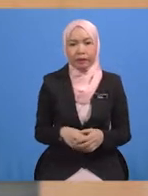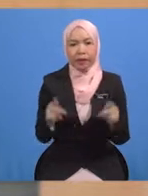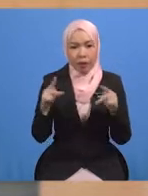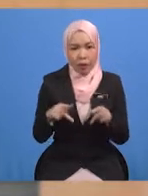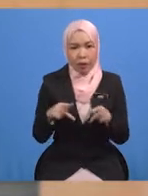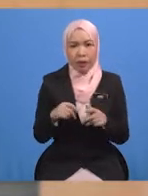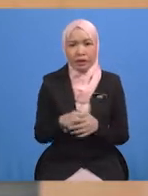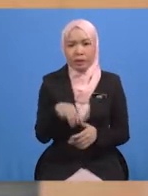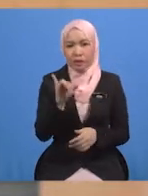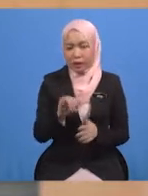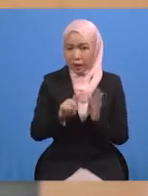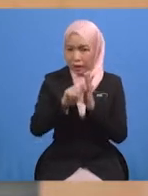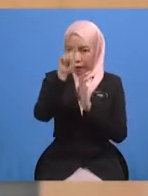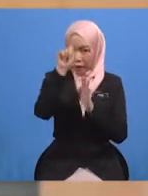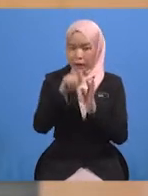penembusan yang tinggi.